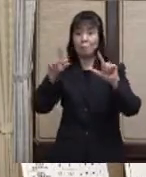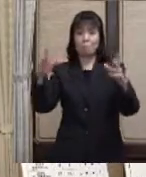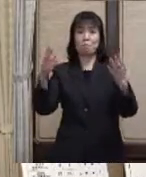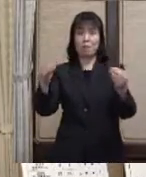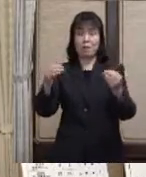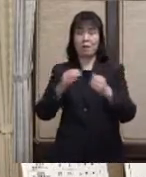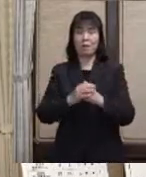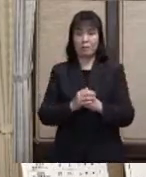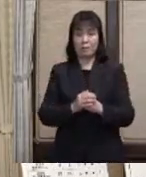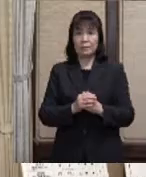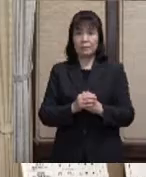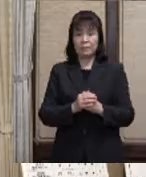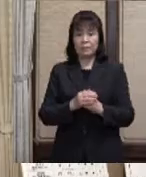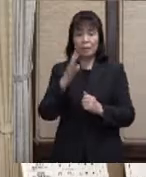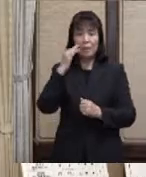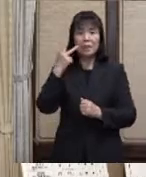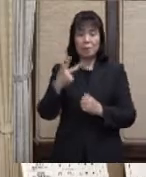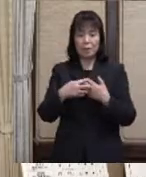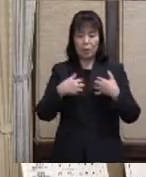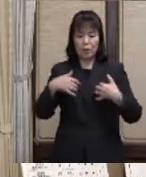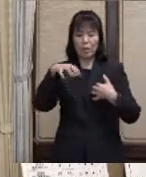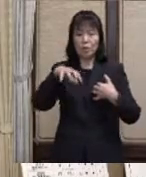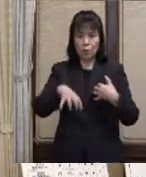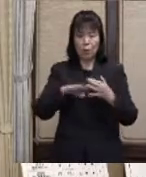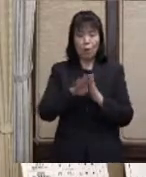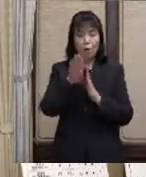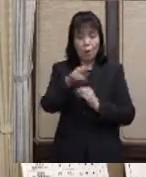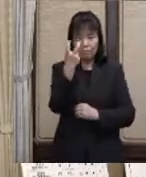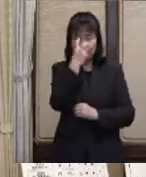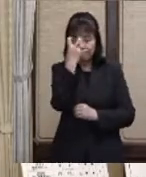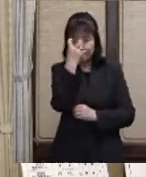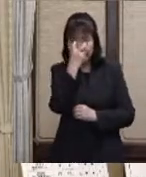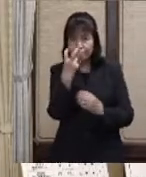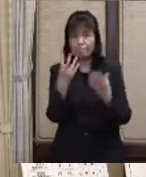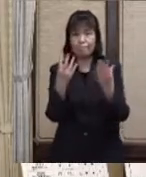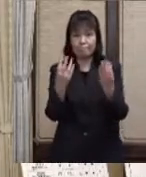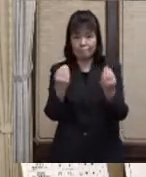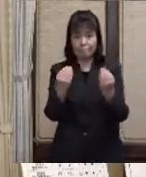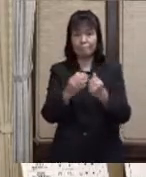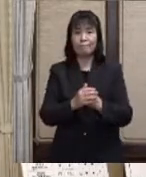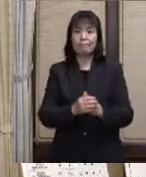ましたけれども、松山市保健所によるその後の調査で、